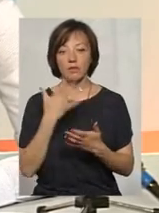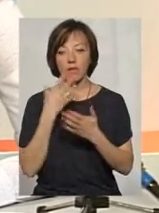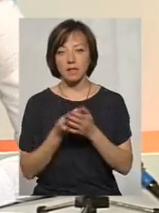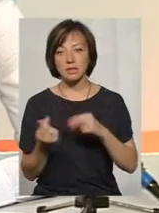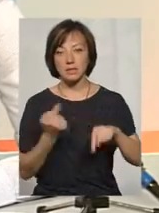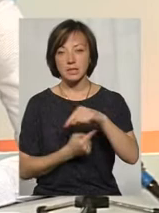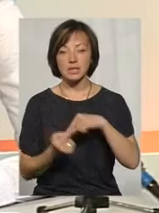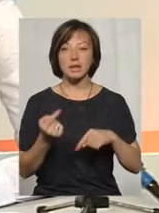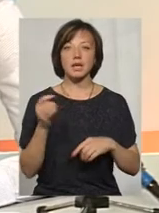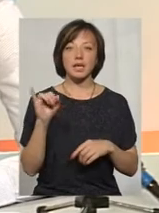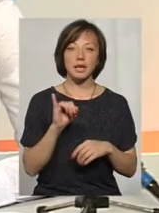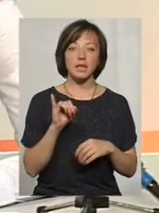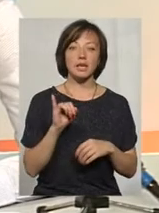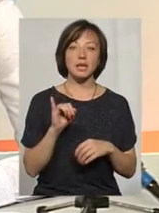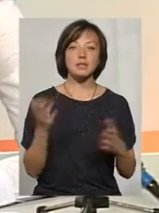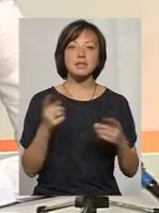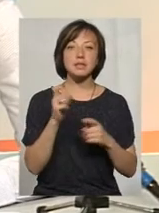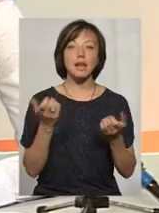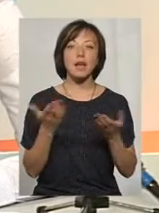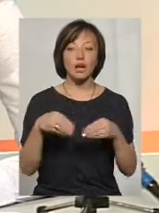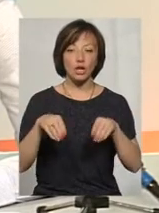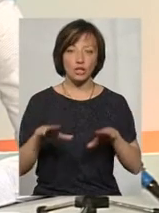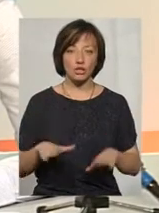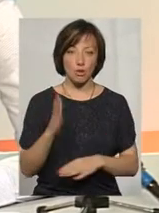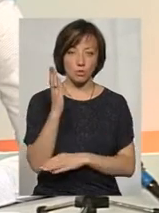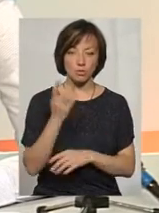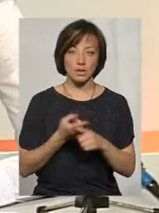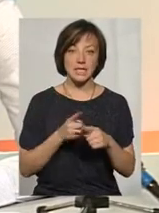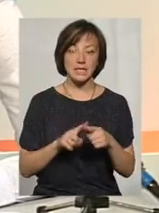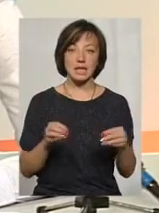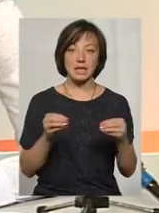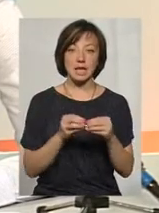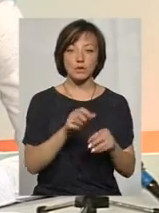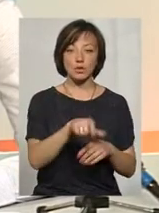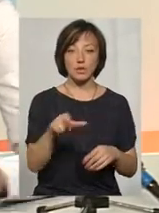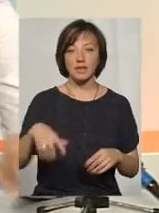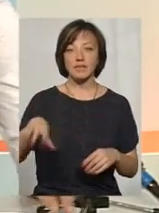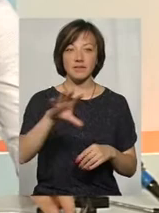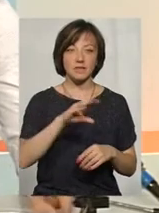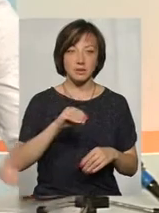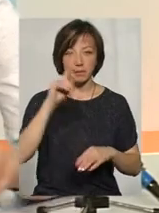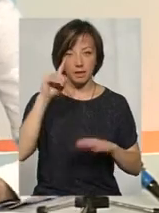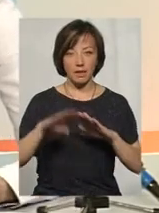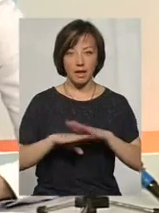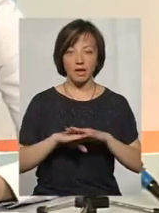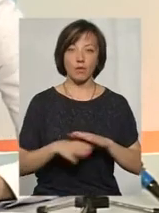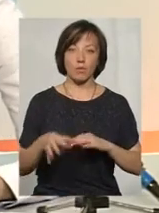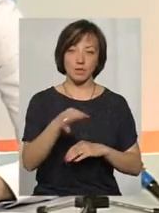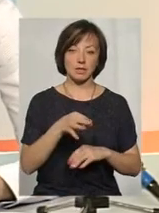бізнес та за які рішення вони голосують. Ці 10 людей – це всі підлеглі депутатів